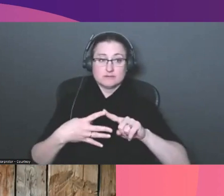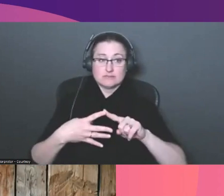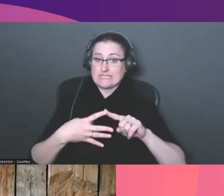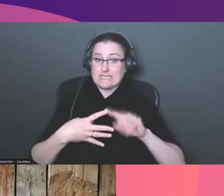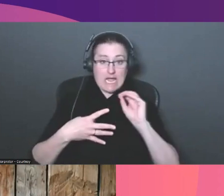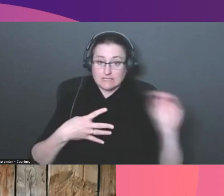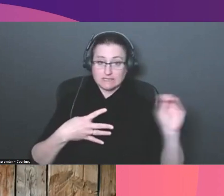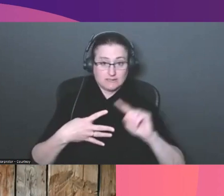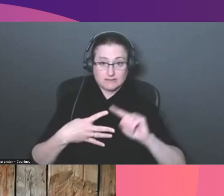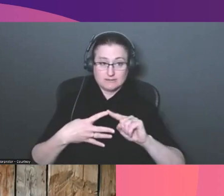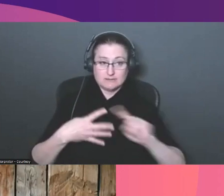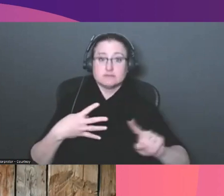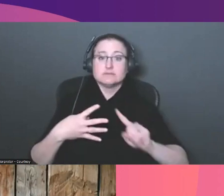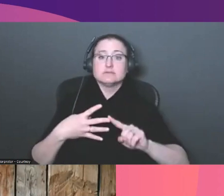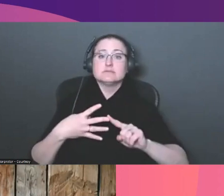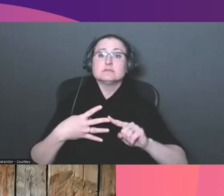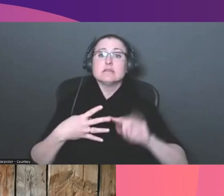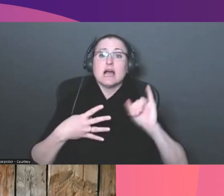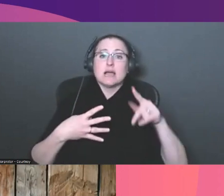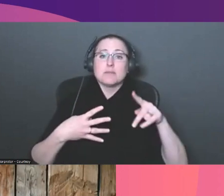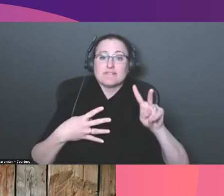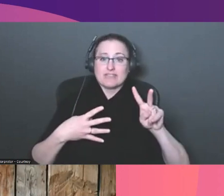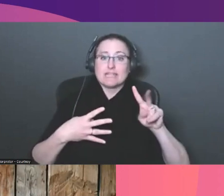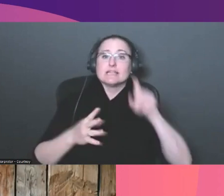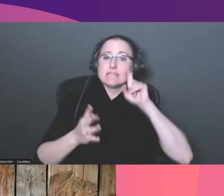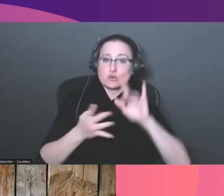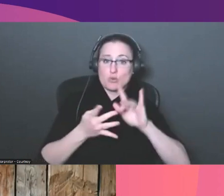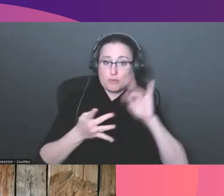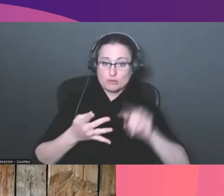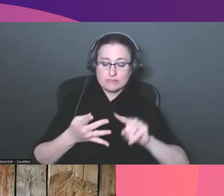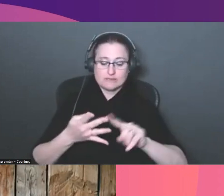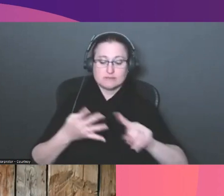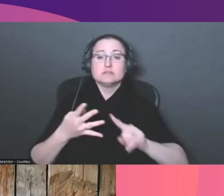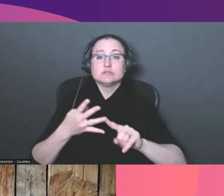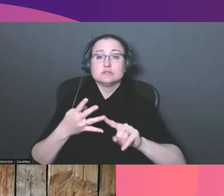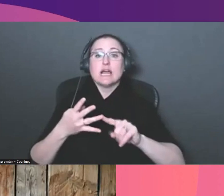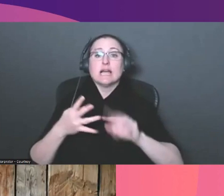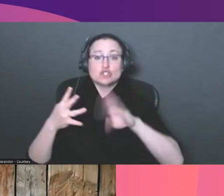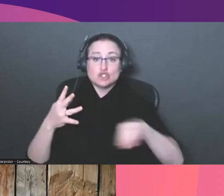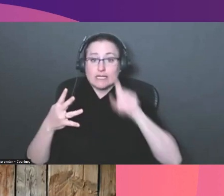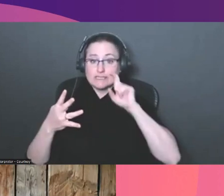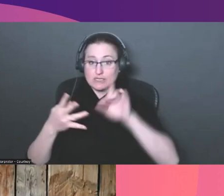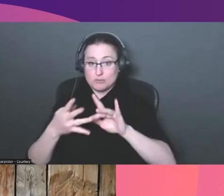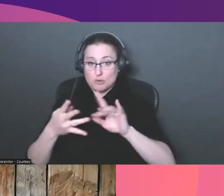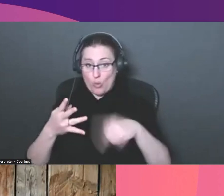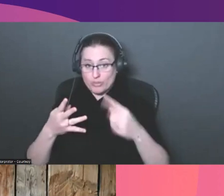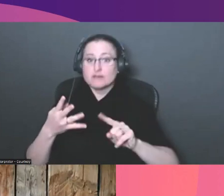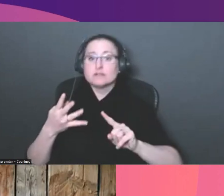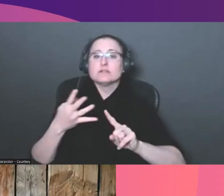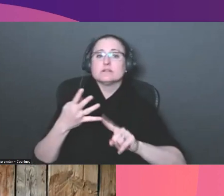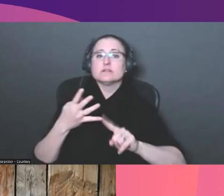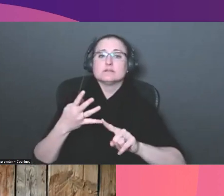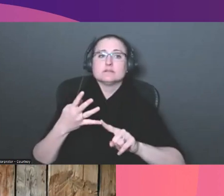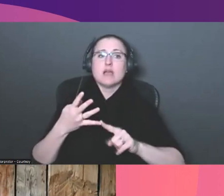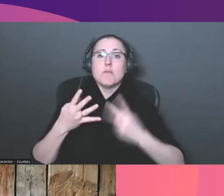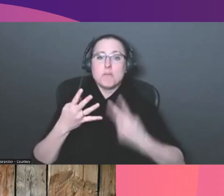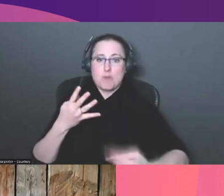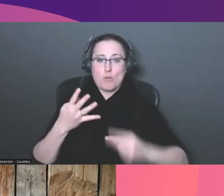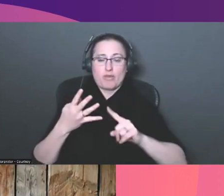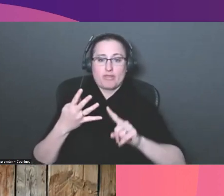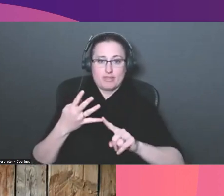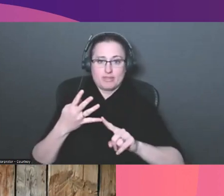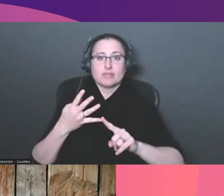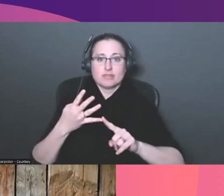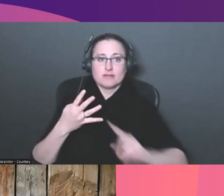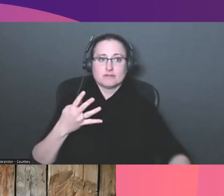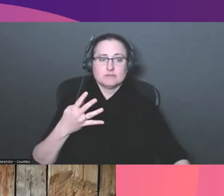groupes. Ni l'un ni l'autre. Nous sommes penchés seulement sur la maltraitance